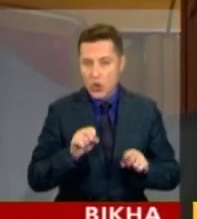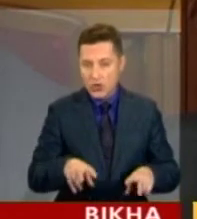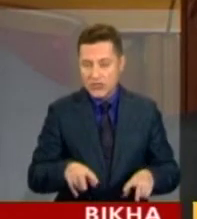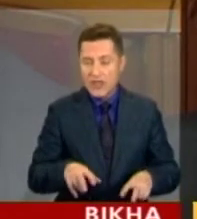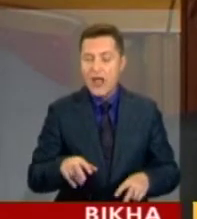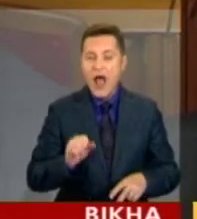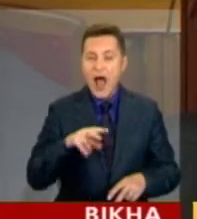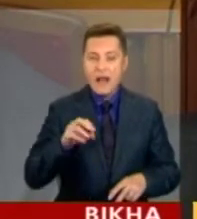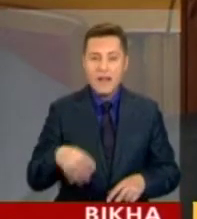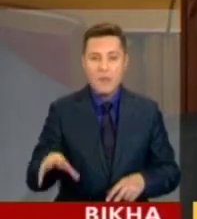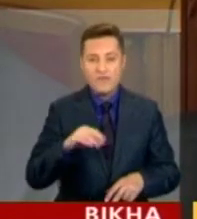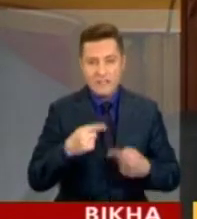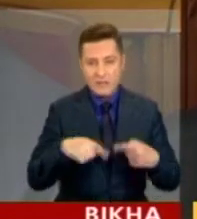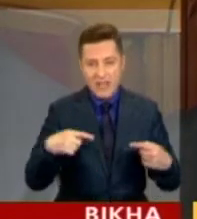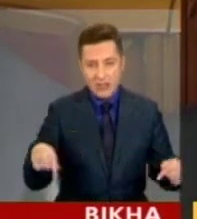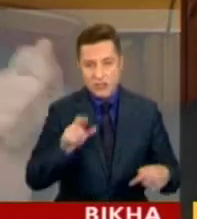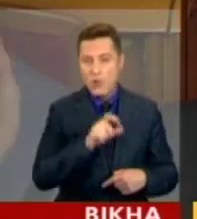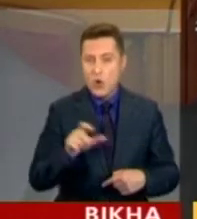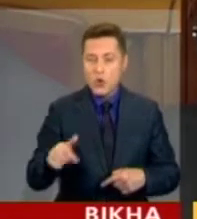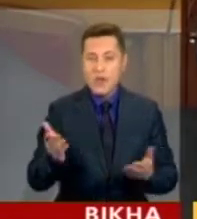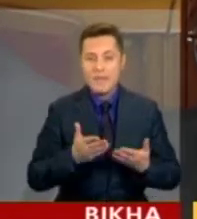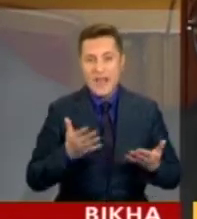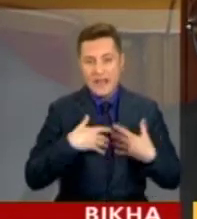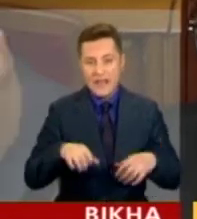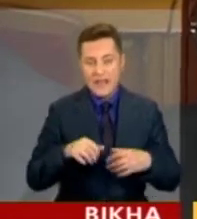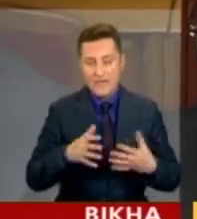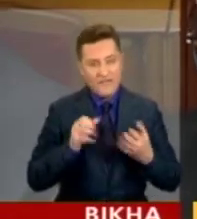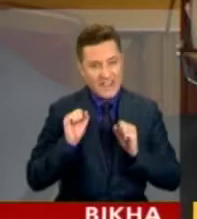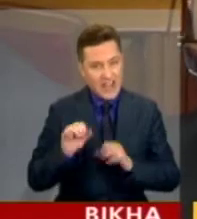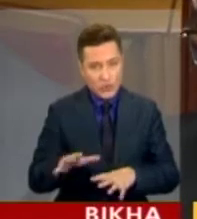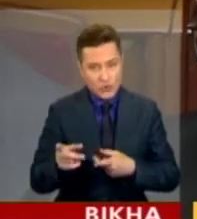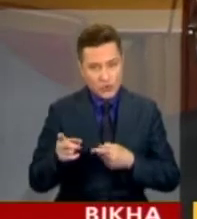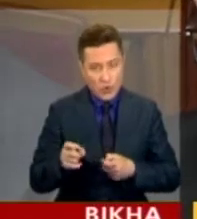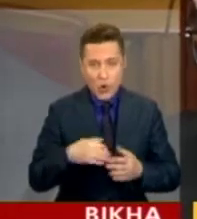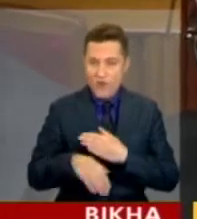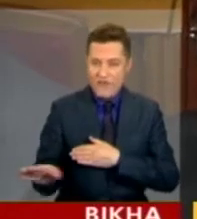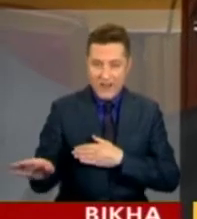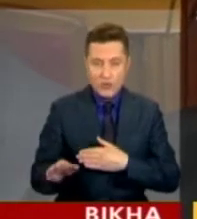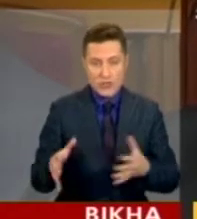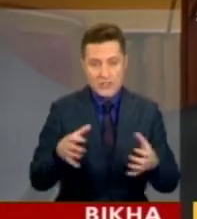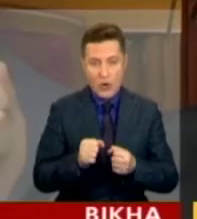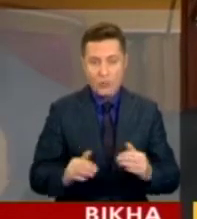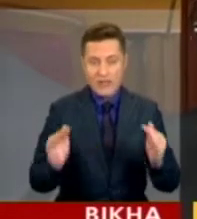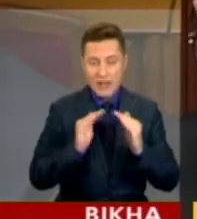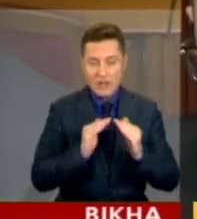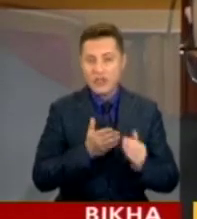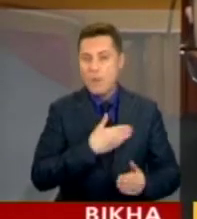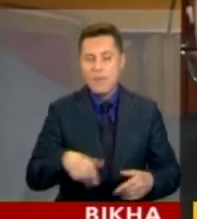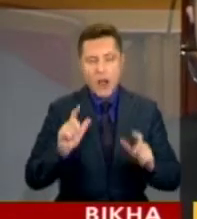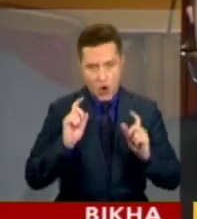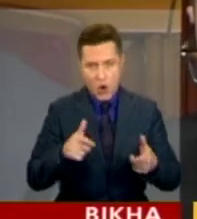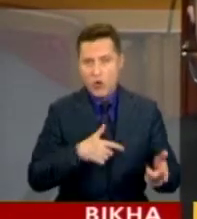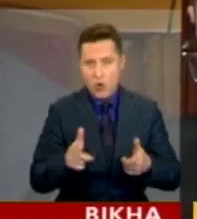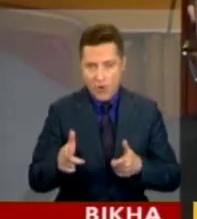іншим людям, які віддадуть зброю і вийдуть з приміщень, ми готові